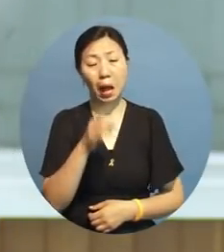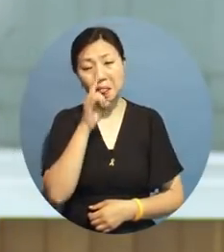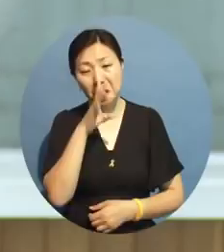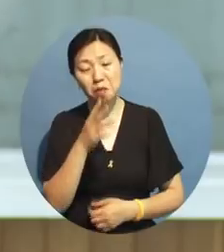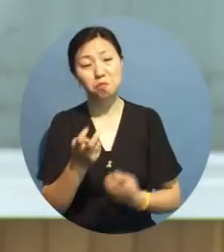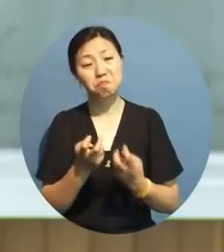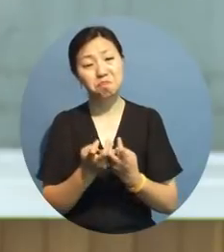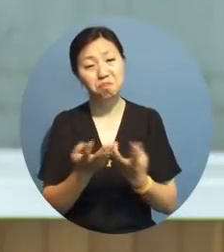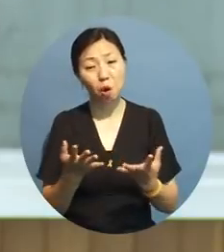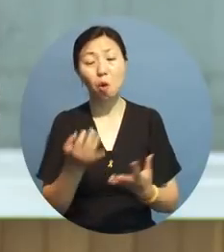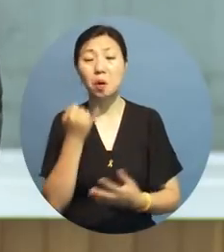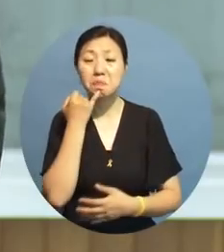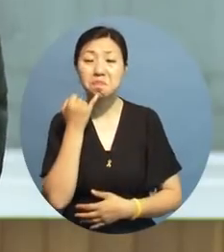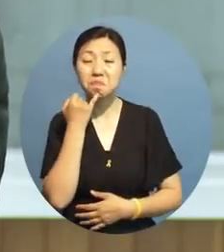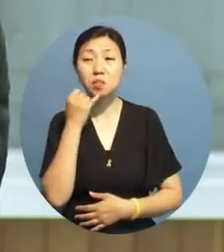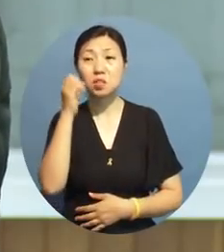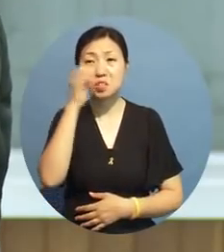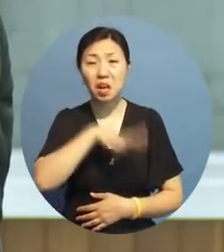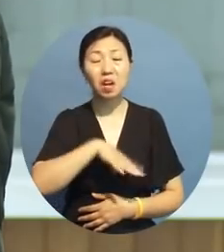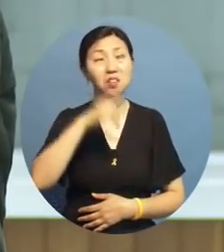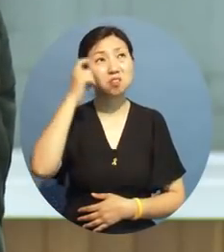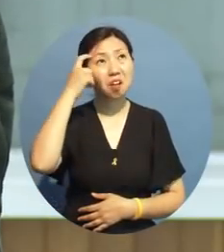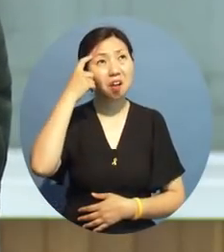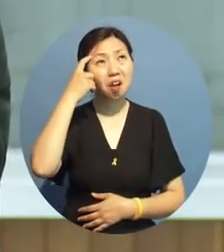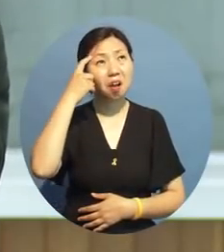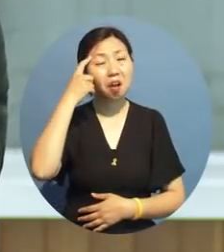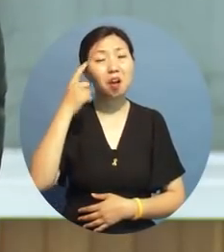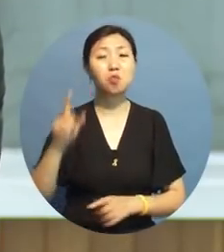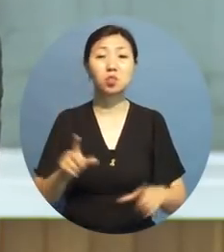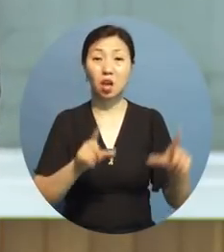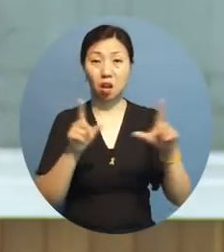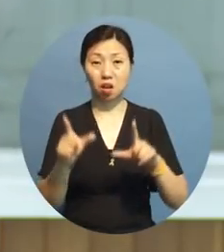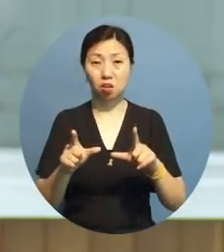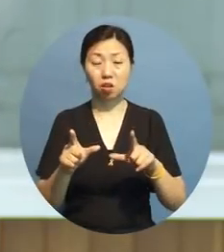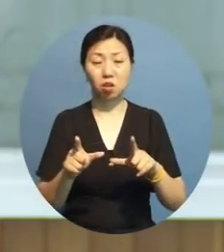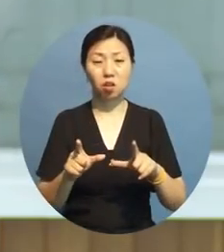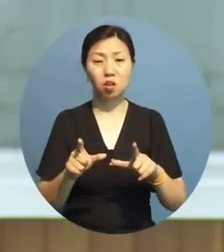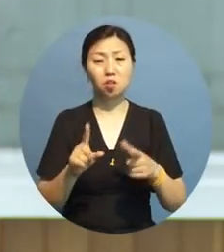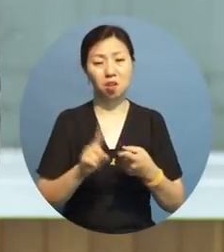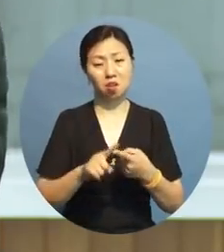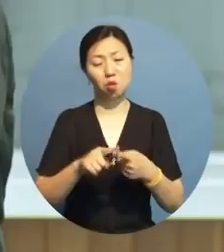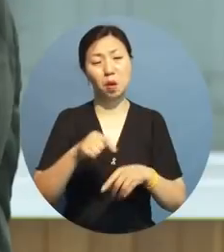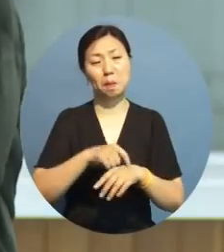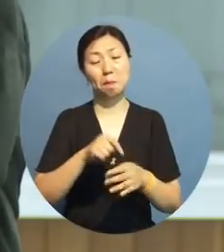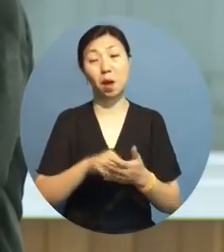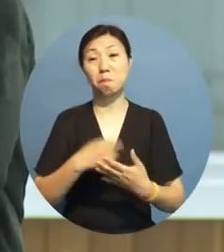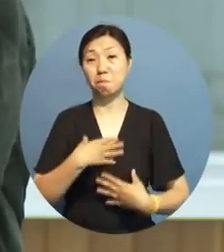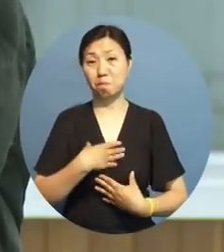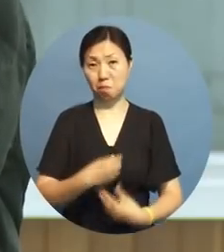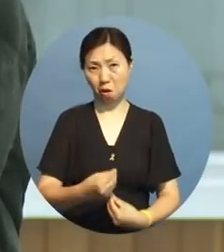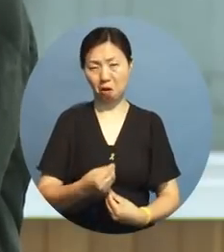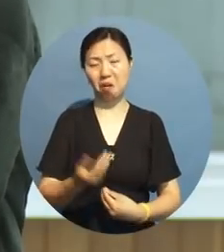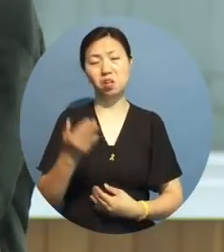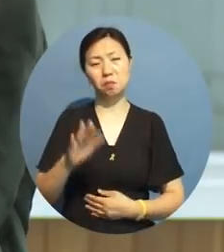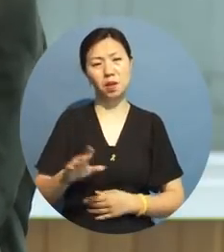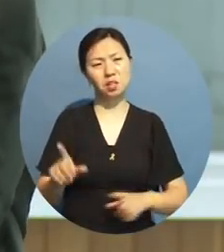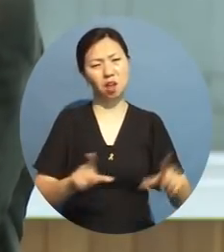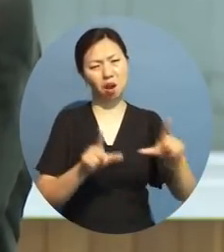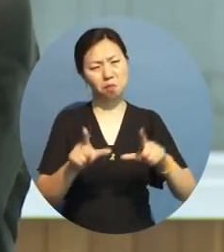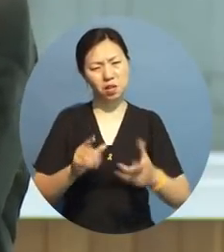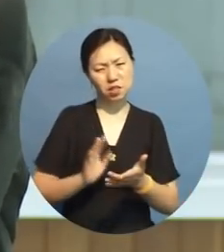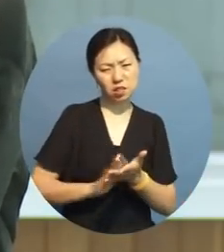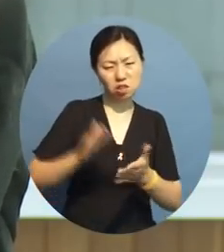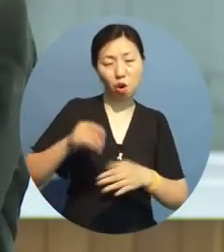그만 이런 생각을 많이 하고 사니까 일단 살아가기는 마음은 편한데 뭔가